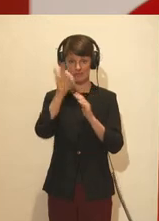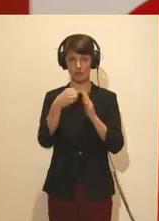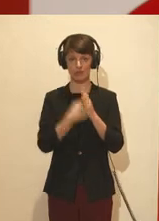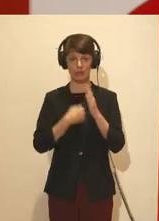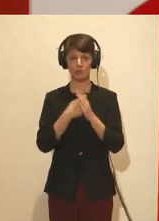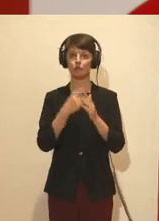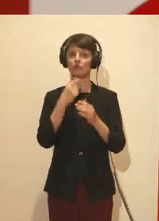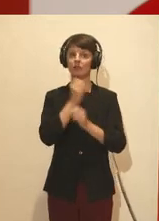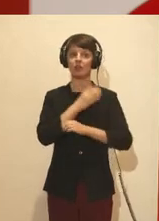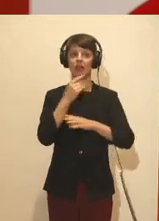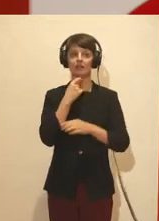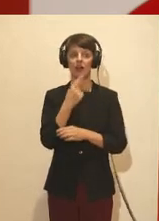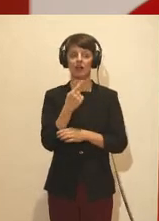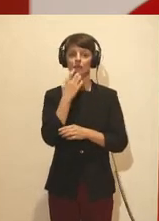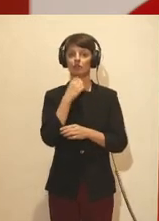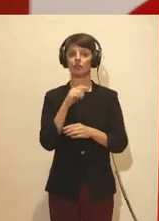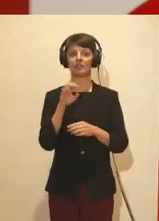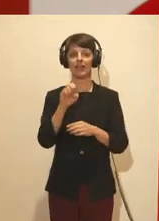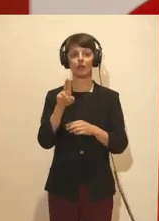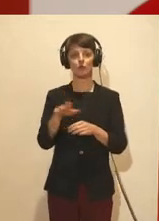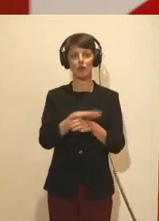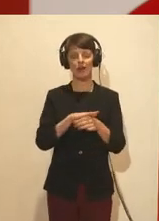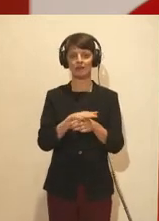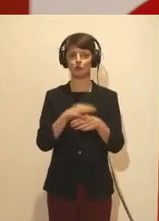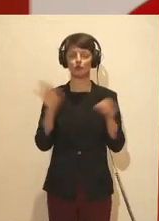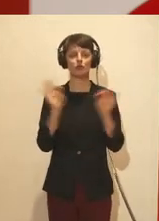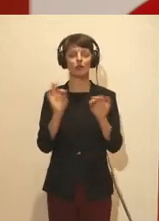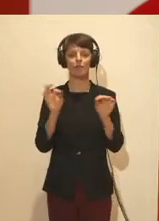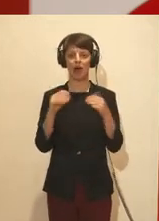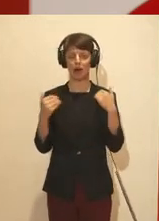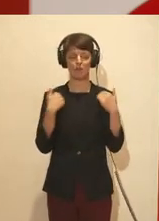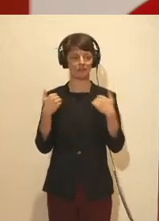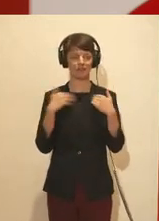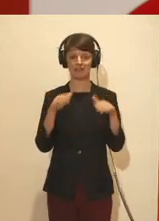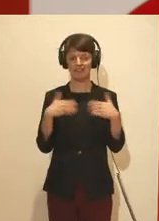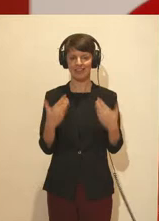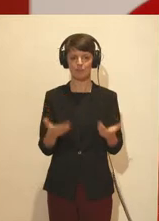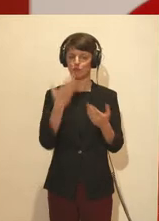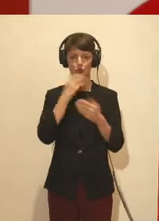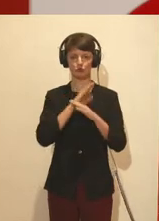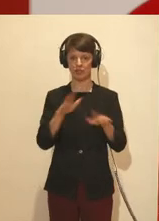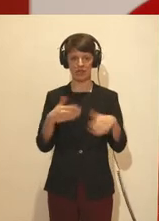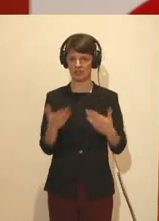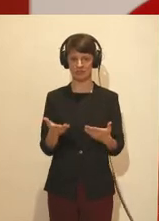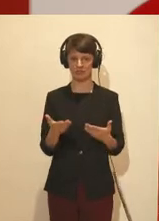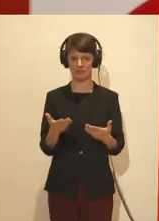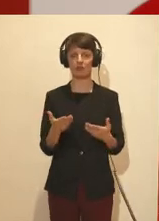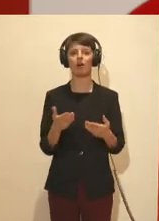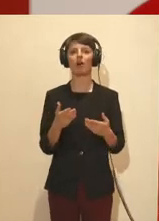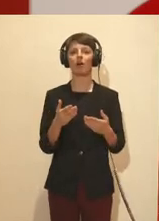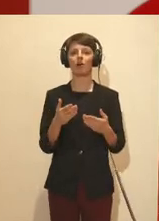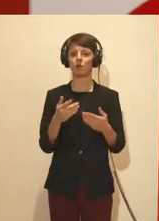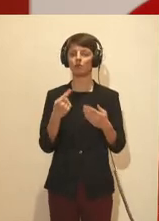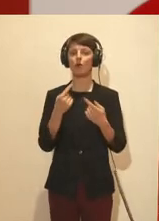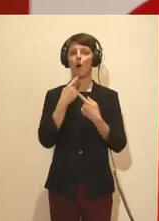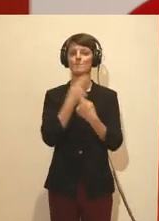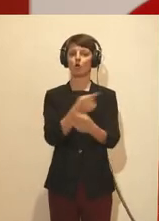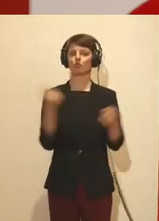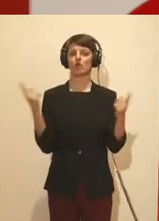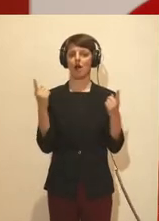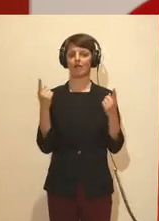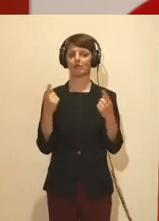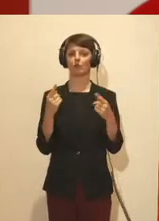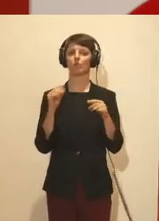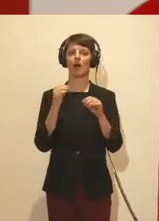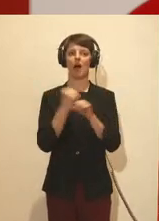klar sagen wir wollen nicht einem land eben leben in dem so schlimme arbeitsverhältnisse existieren und das hat dann auch eine meistern auch eine botschaft über die